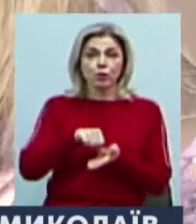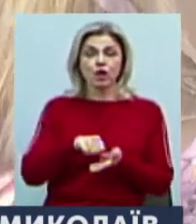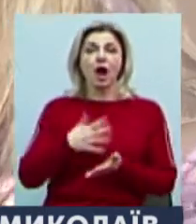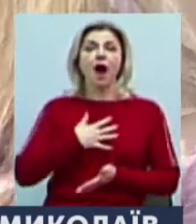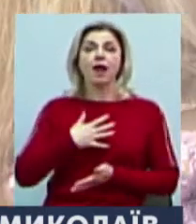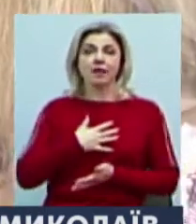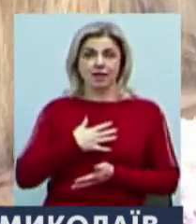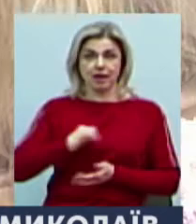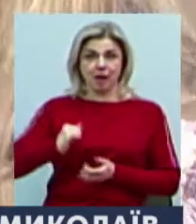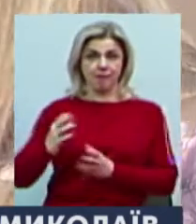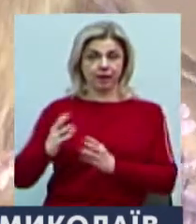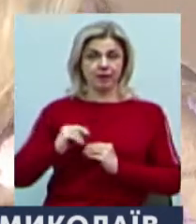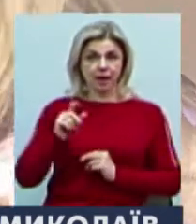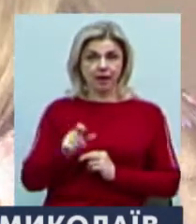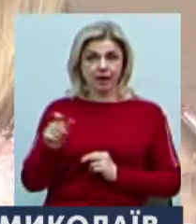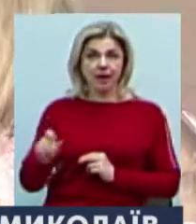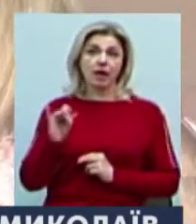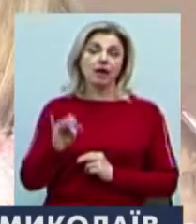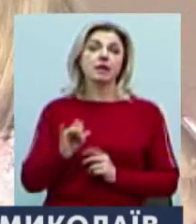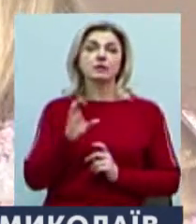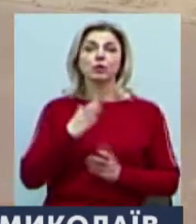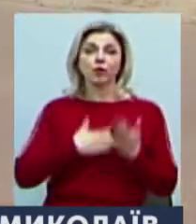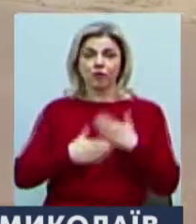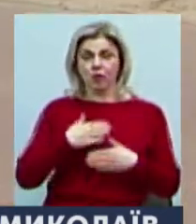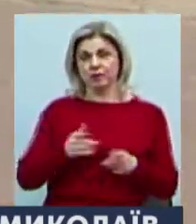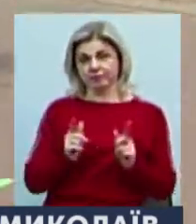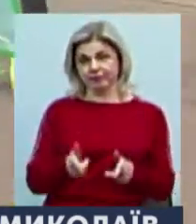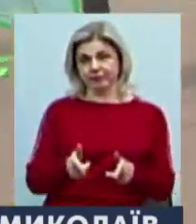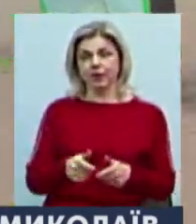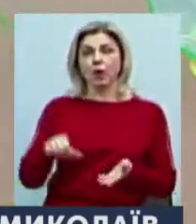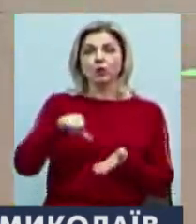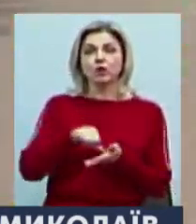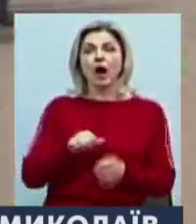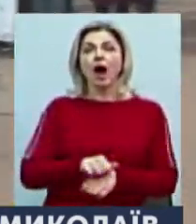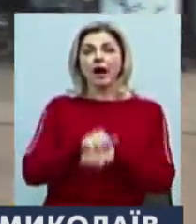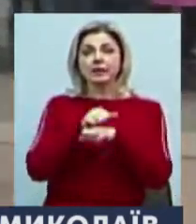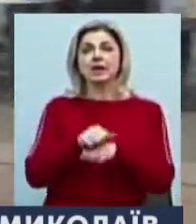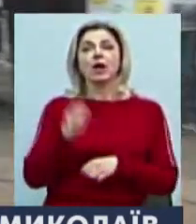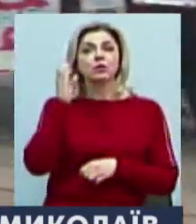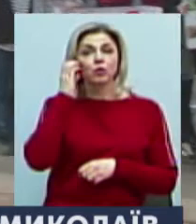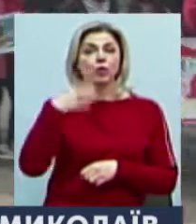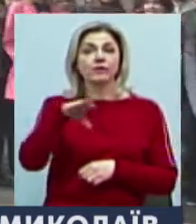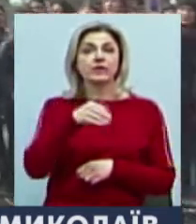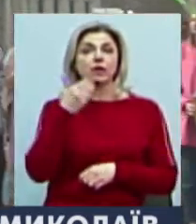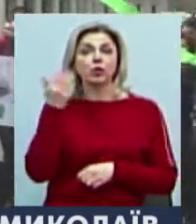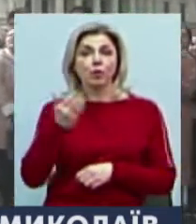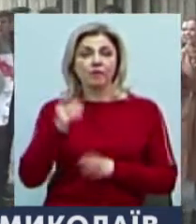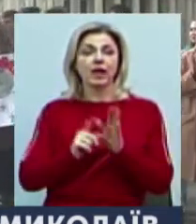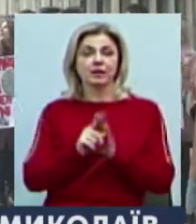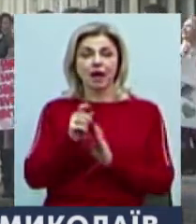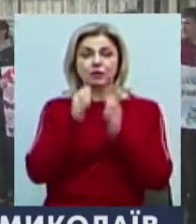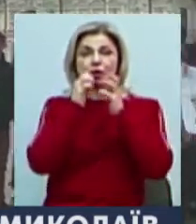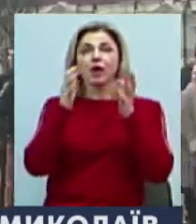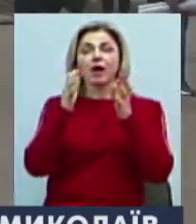канадські партнери, і ми з задоволенням відгукнулися. Учасники акції, прослухавши всі доповіді, почали запускати